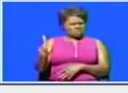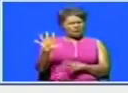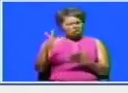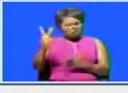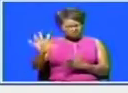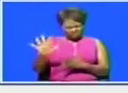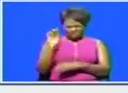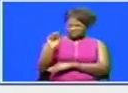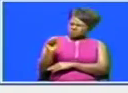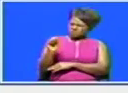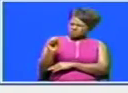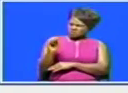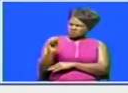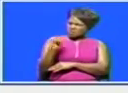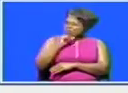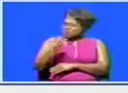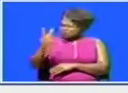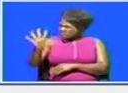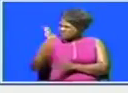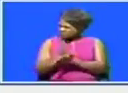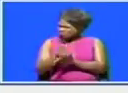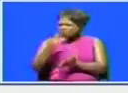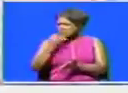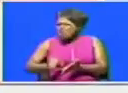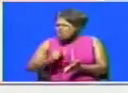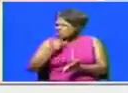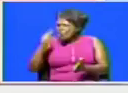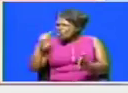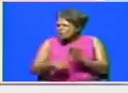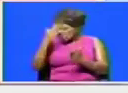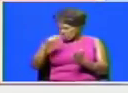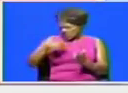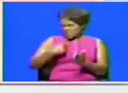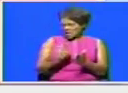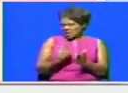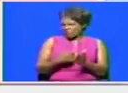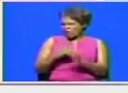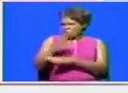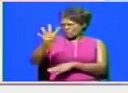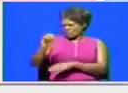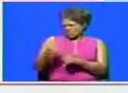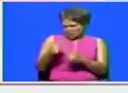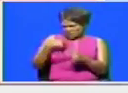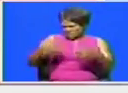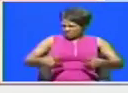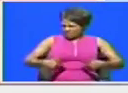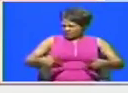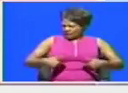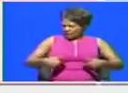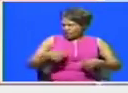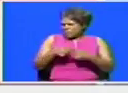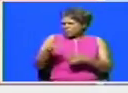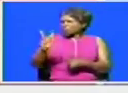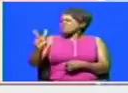25, anauliza miaka 25 kweli? Mbona unakaa uko na miaka 40? Mimi mwenyewe hata niko na miaka zaidi, lakini mtu akiona anaona niko young. Lakini yule ako